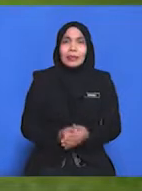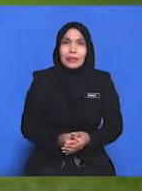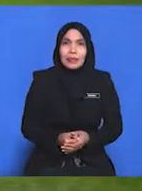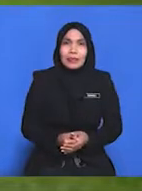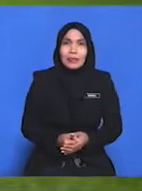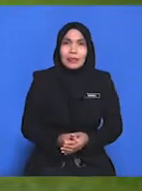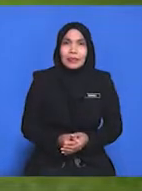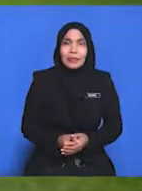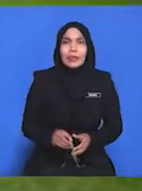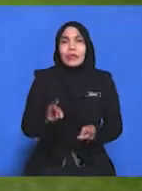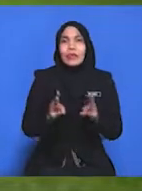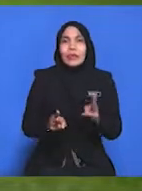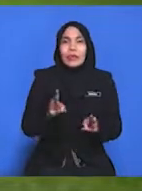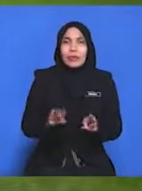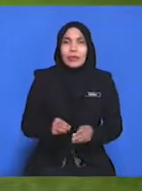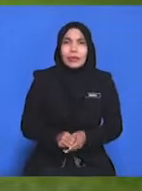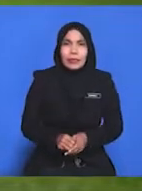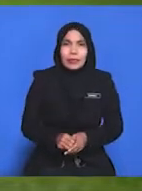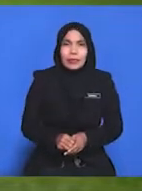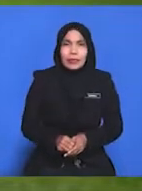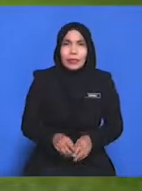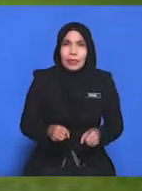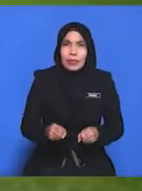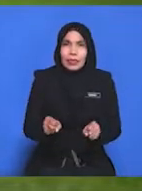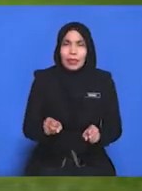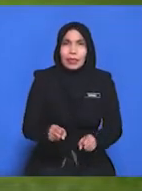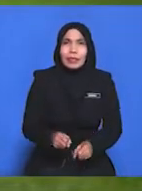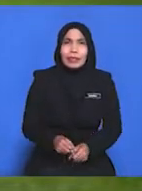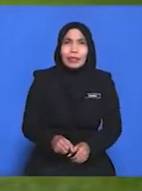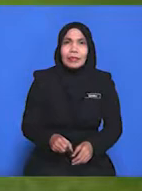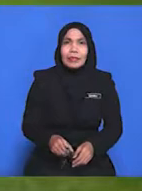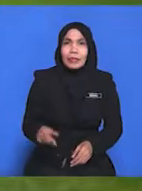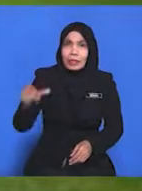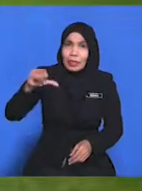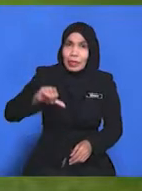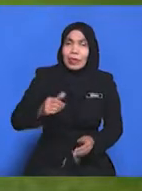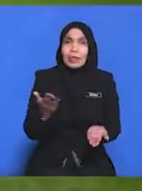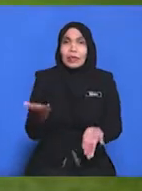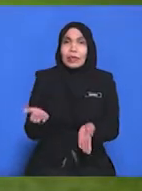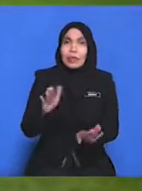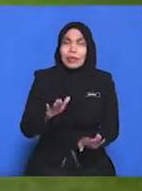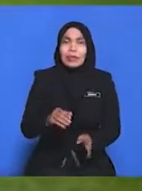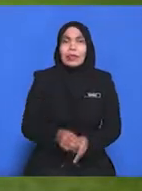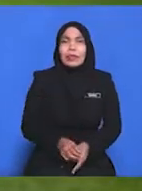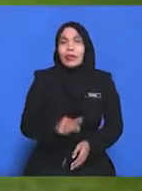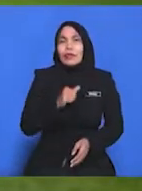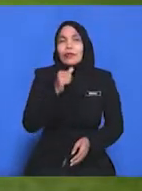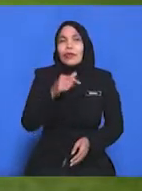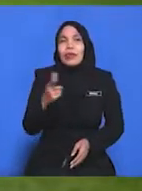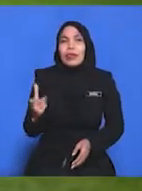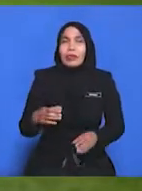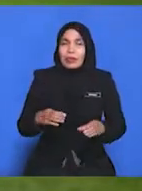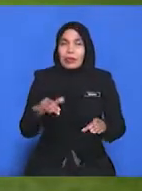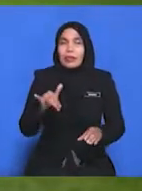Walau bagaimanapun, sistem kalah mati ini bukanlah cara yang terbaik untuk mengukur keupayaan